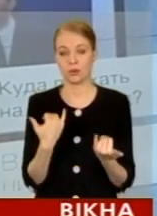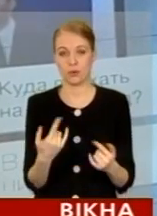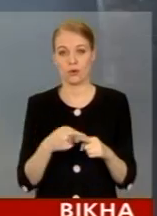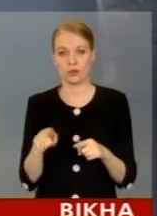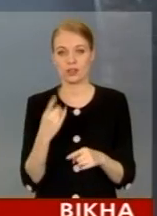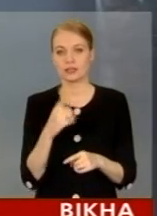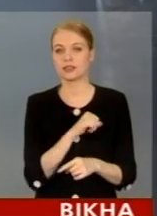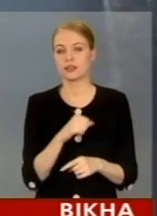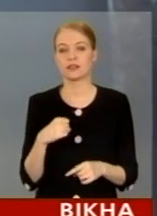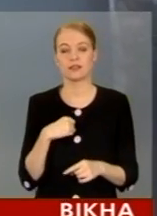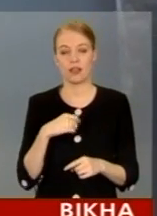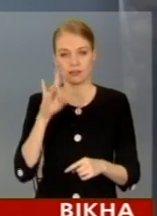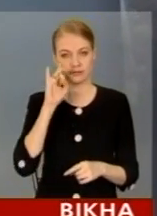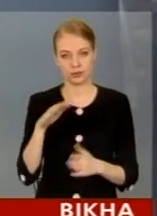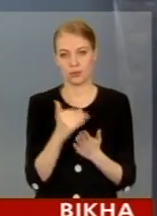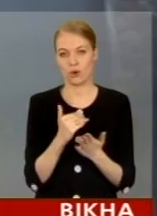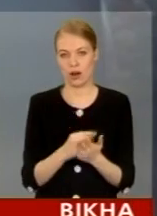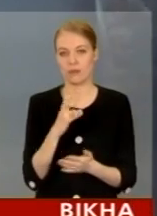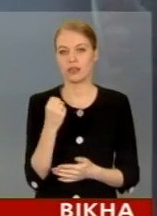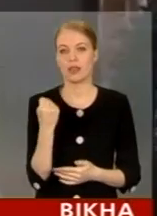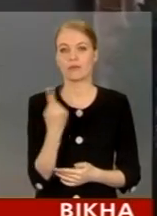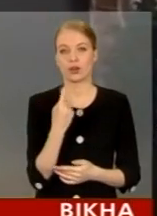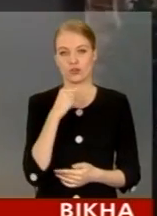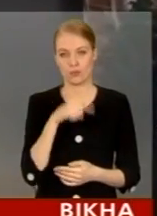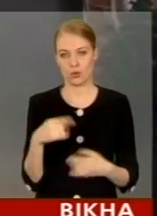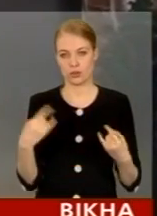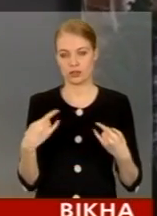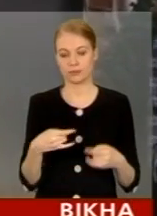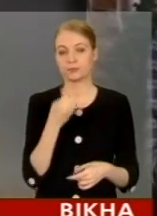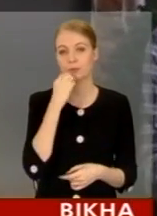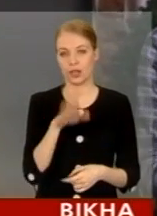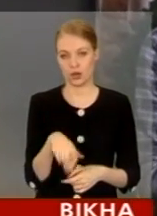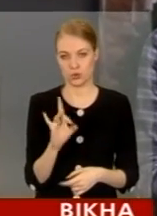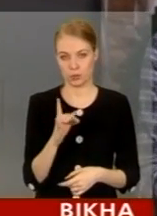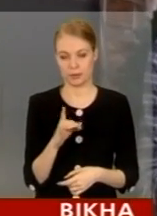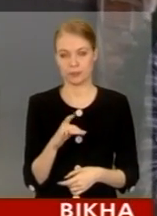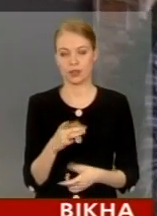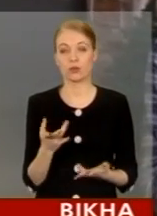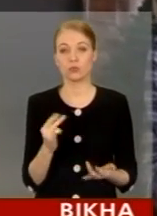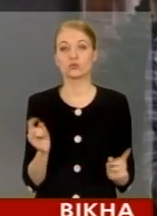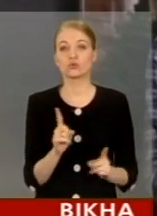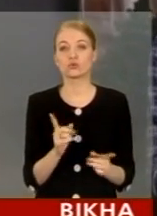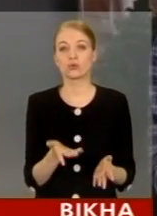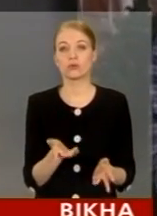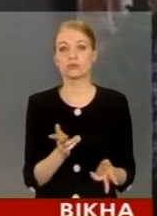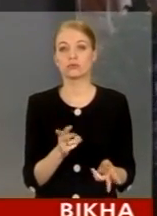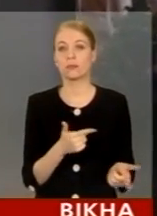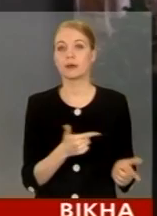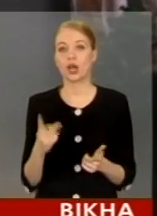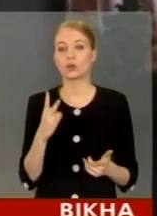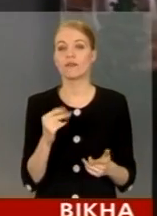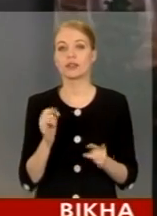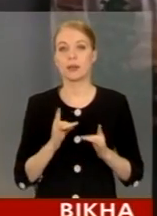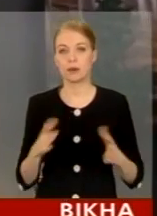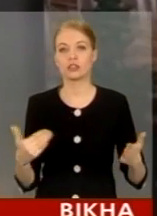із найрейтинговіших програм на першому російському. Окей, рубль. Что приготовить на праздничный